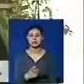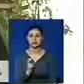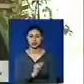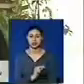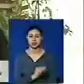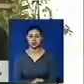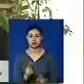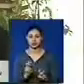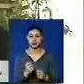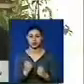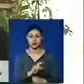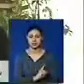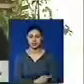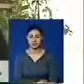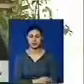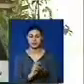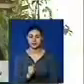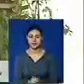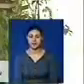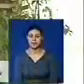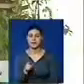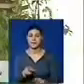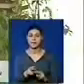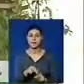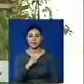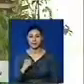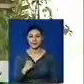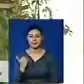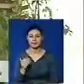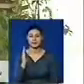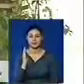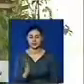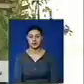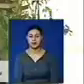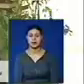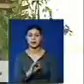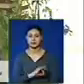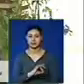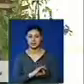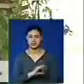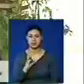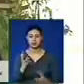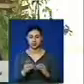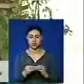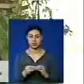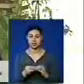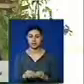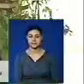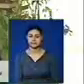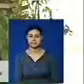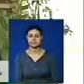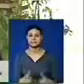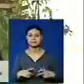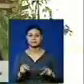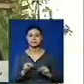ინსტიტუციურ მდგრადობას და ეს თავის მხრივ იქნება სასარგებლო ზოგადად